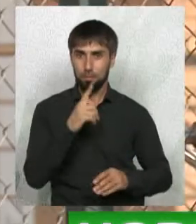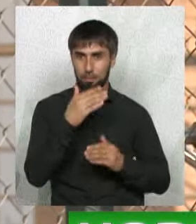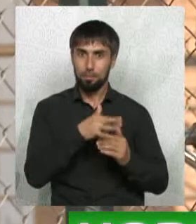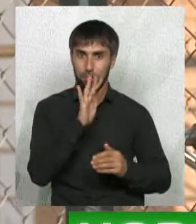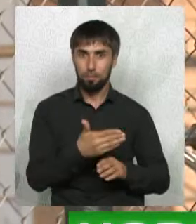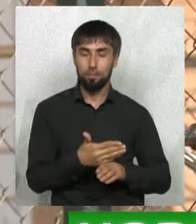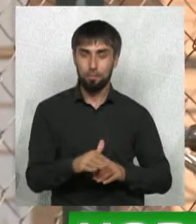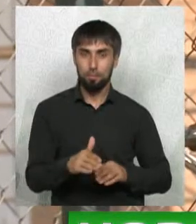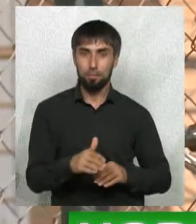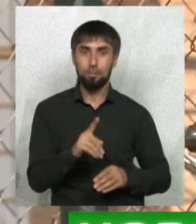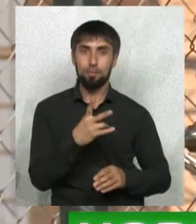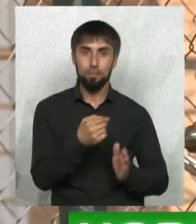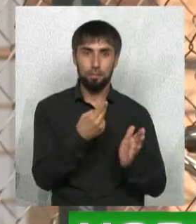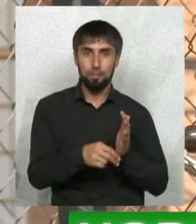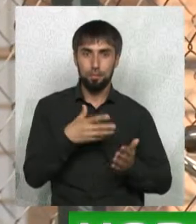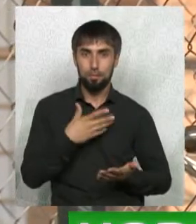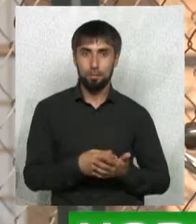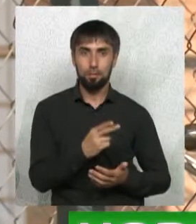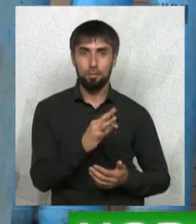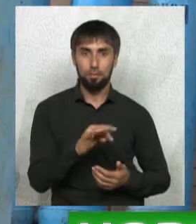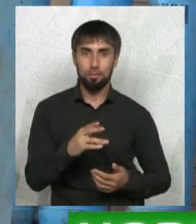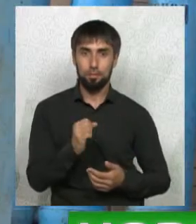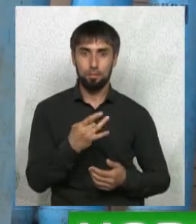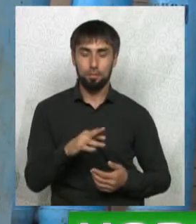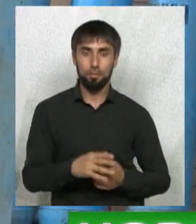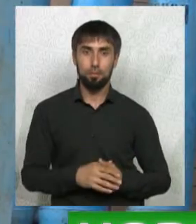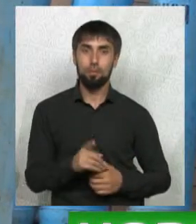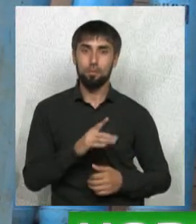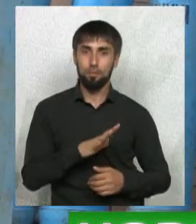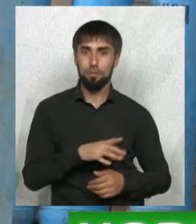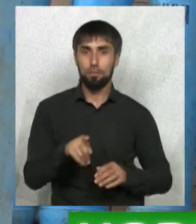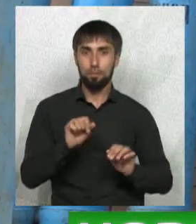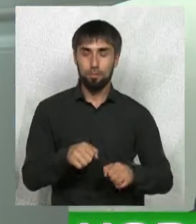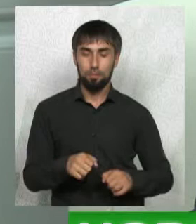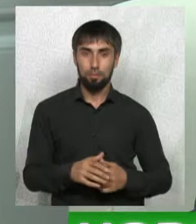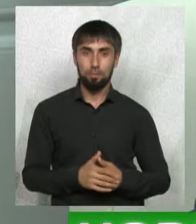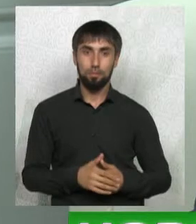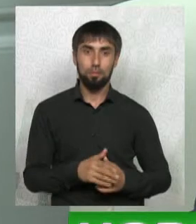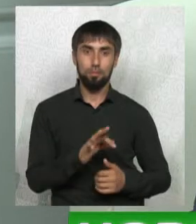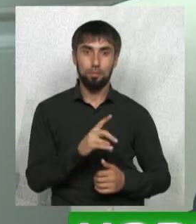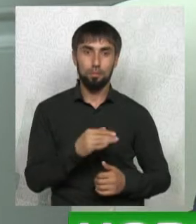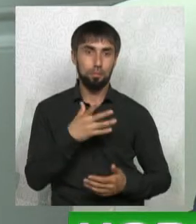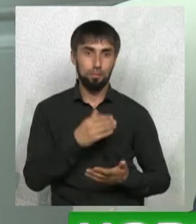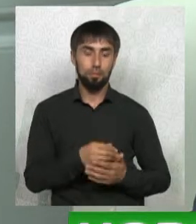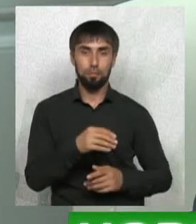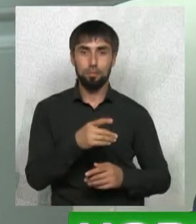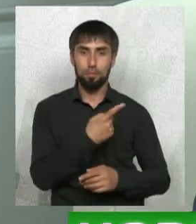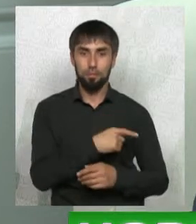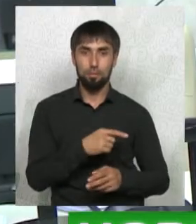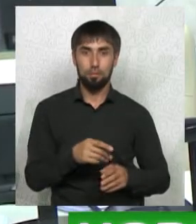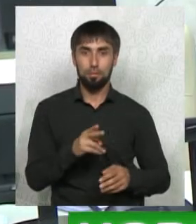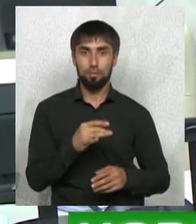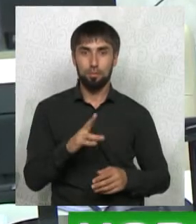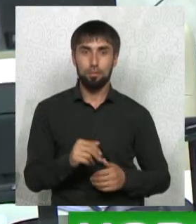вам предоставлено на приобретение собственных кислородных станций для того, чтобы вы могли оборудовать свои больницы,